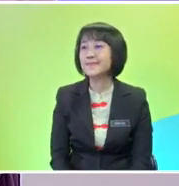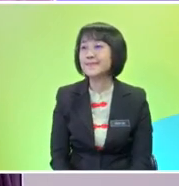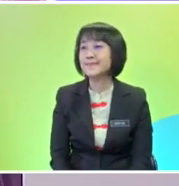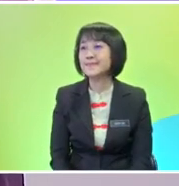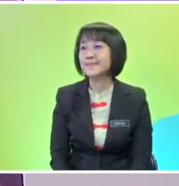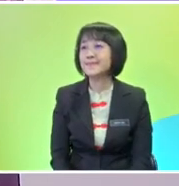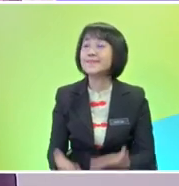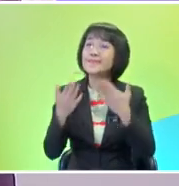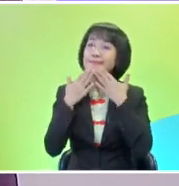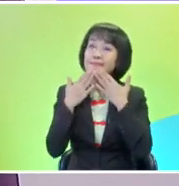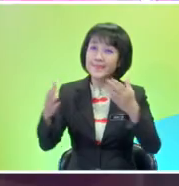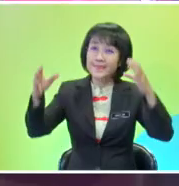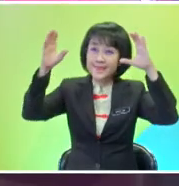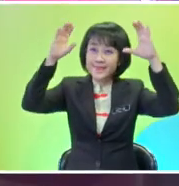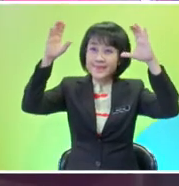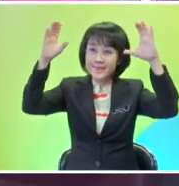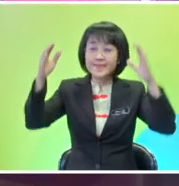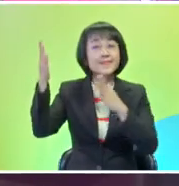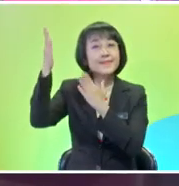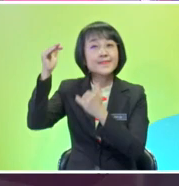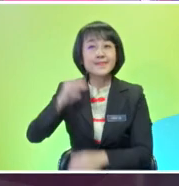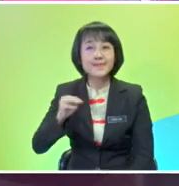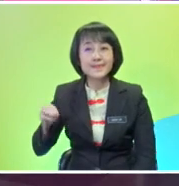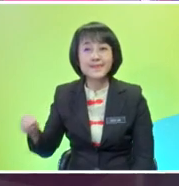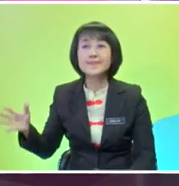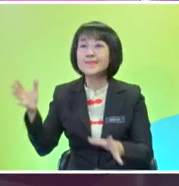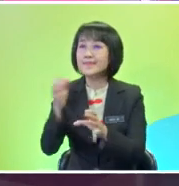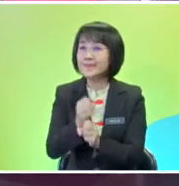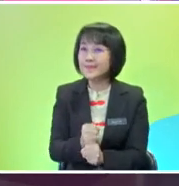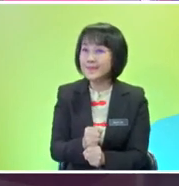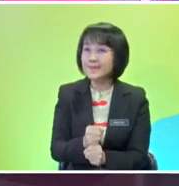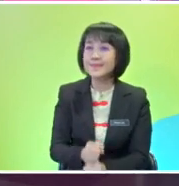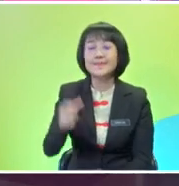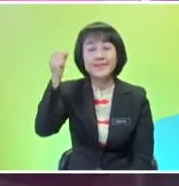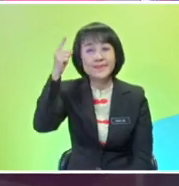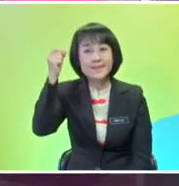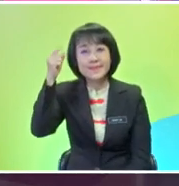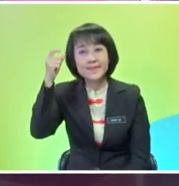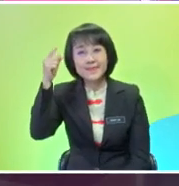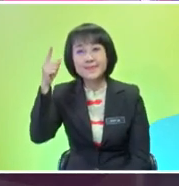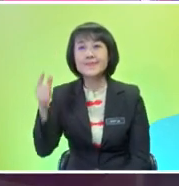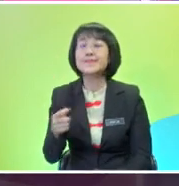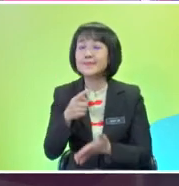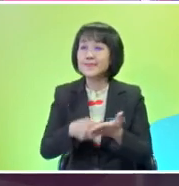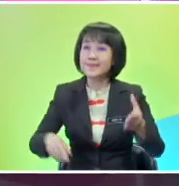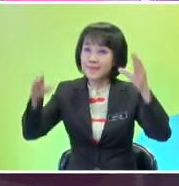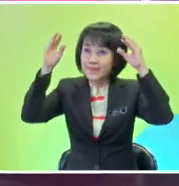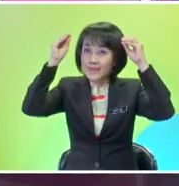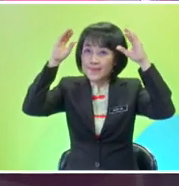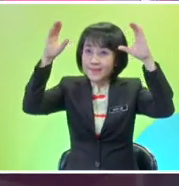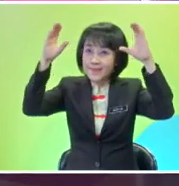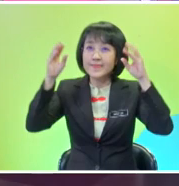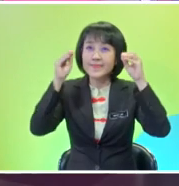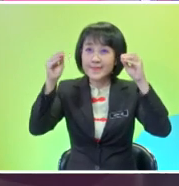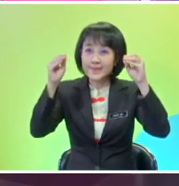terima kasih banyak-banyak Cikgu diharapkan murid-murid dapat manfaatkan ilmu yang Cikgu telah ajar tadi tentang konsep di